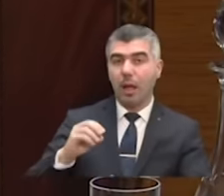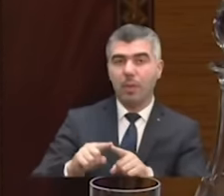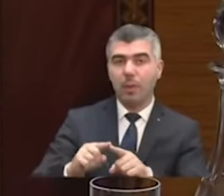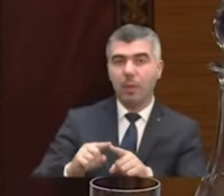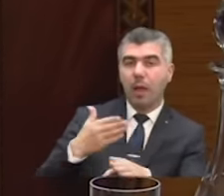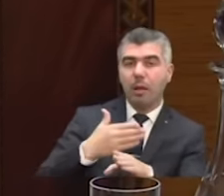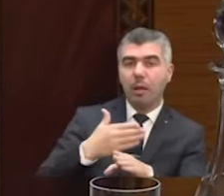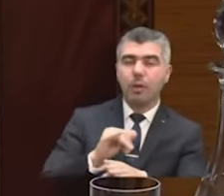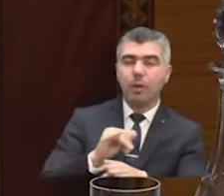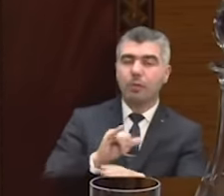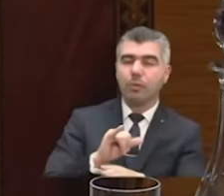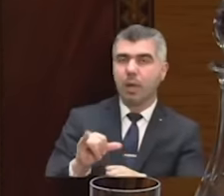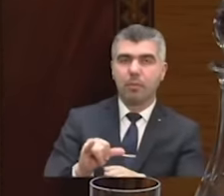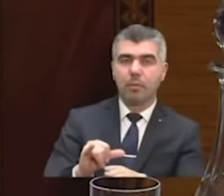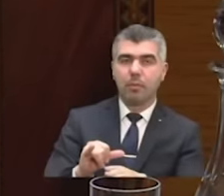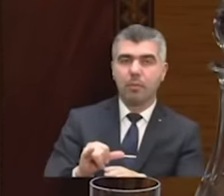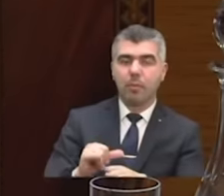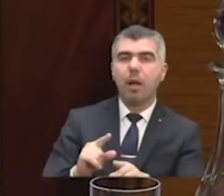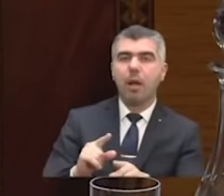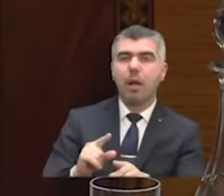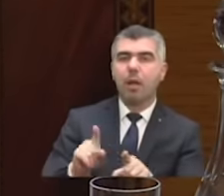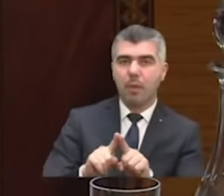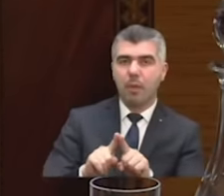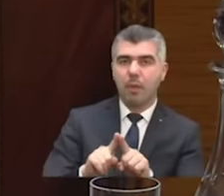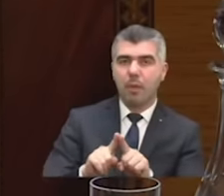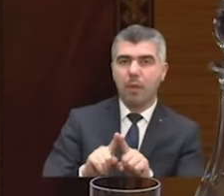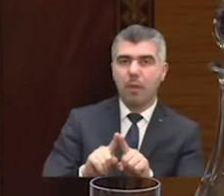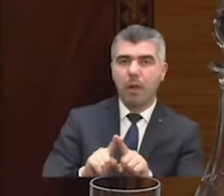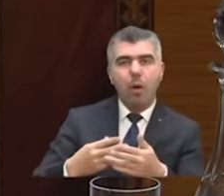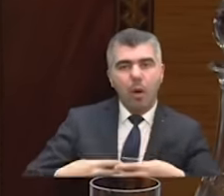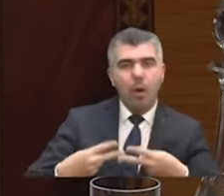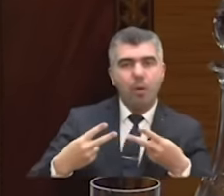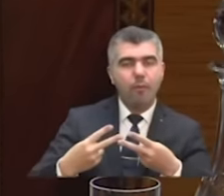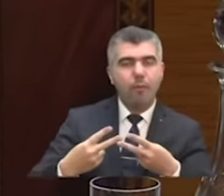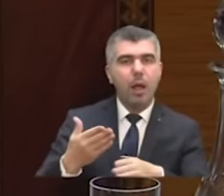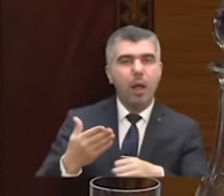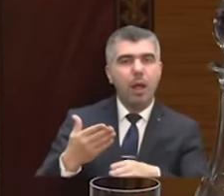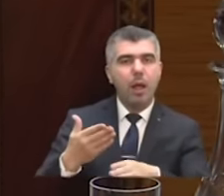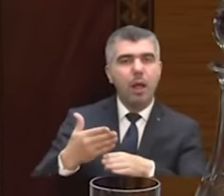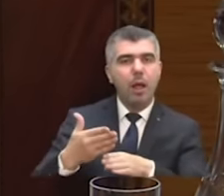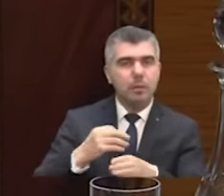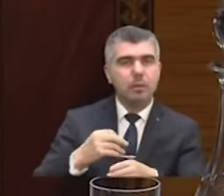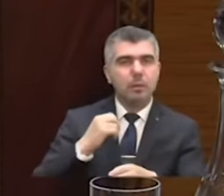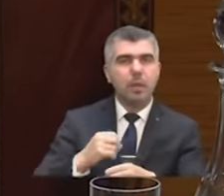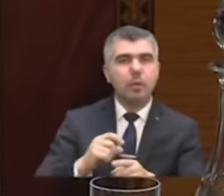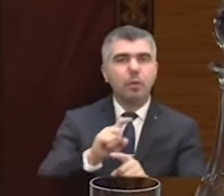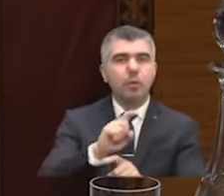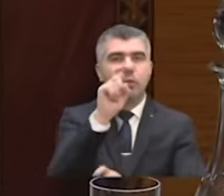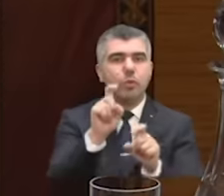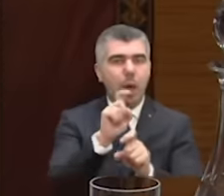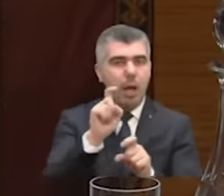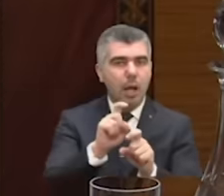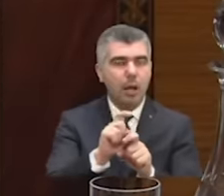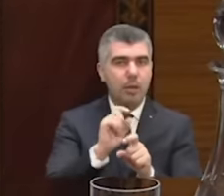أنني لا أريد العودة بكم إلى الوراء، فقد سبق لي أن تقدمت أمام مجلسكم الموقر